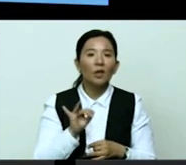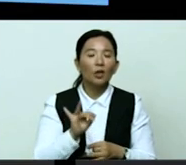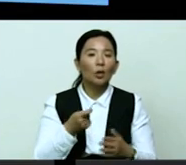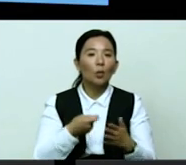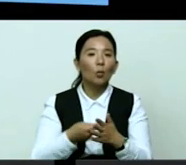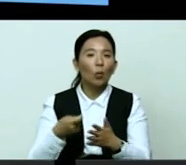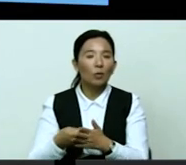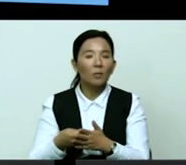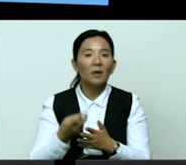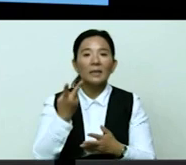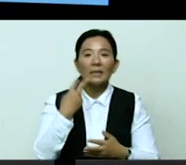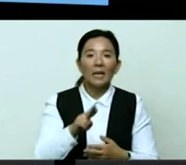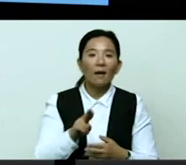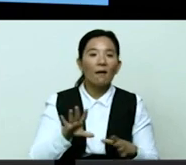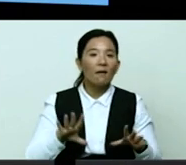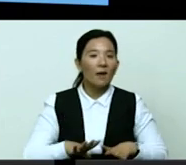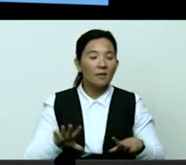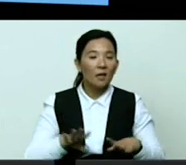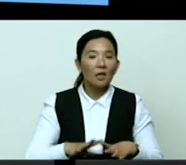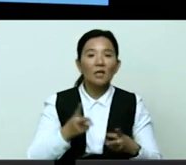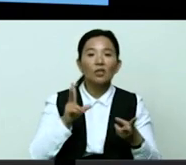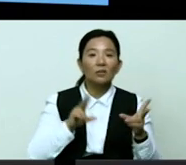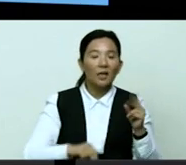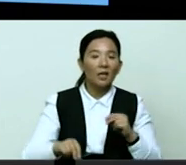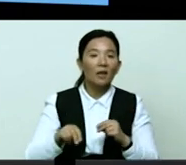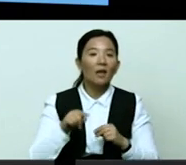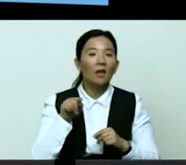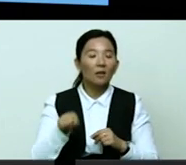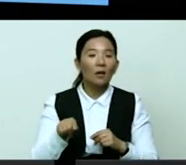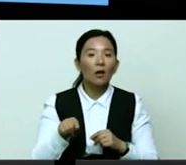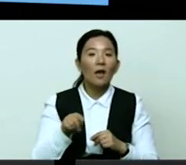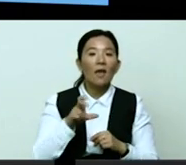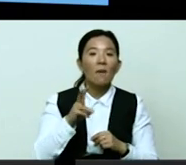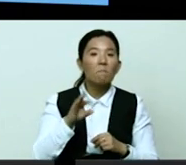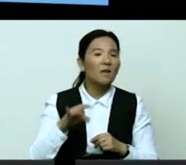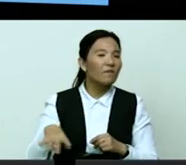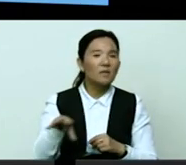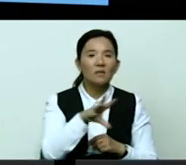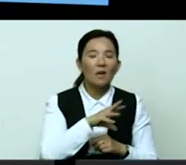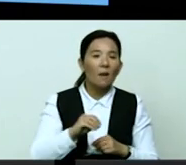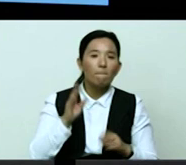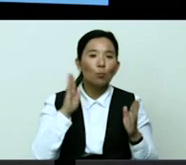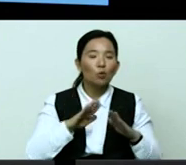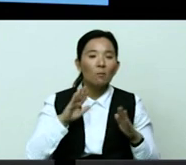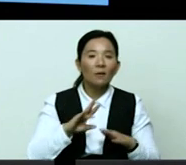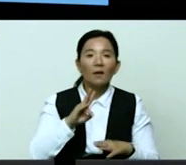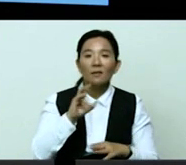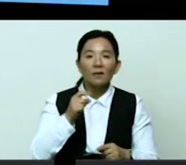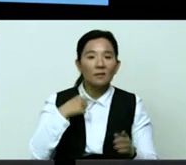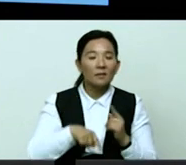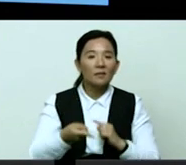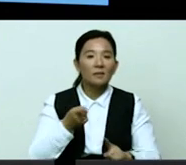кормом для коней, то, скорее всего, это эмир всех мусульман. На самом же деле